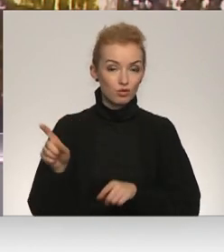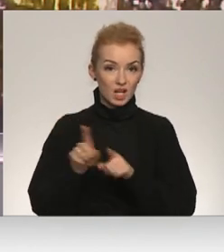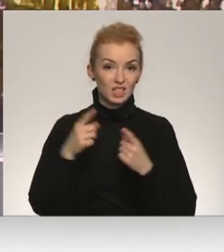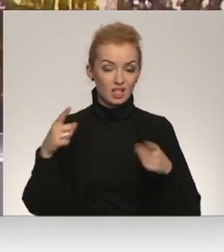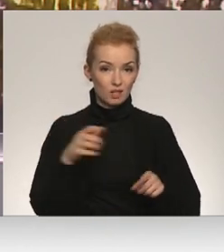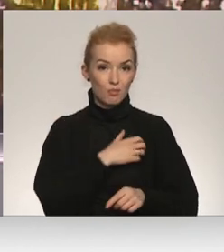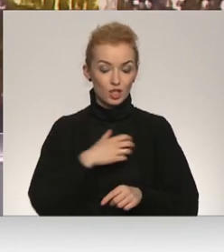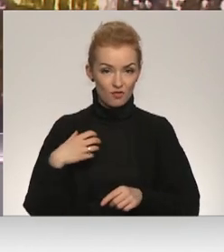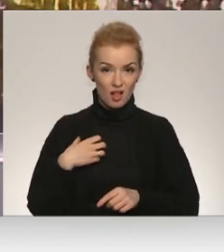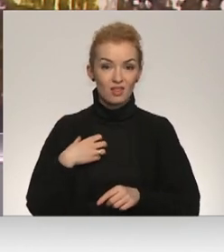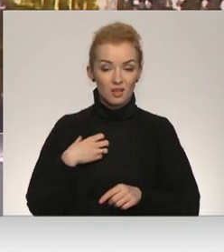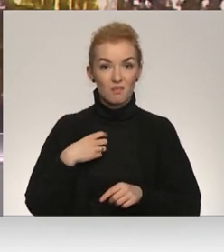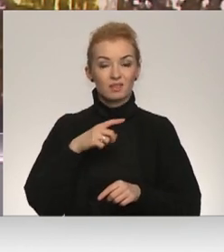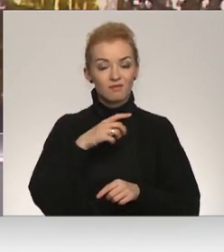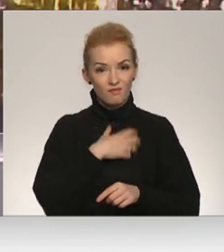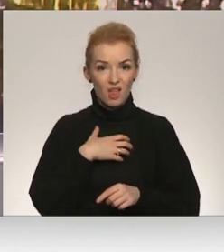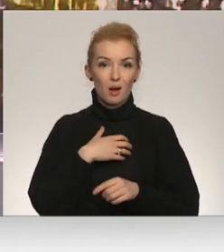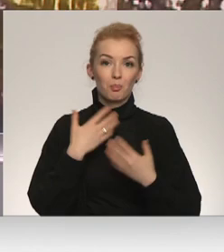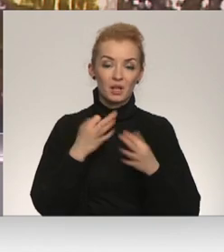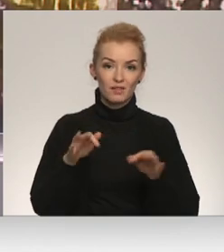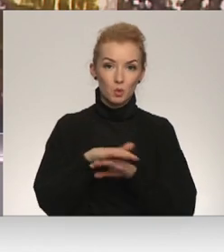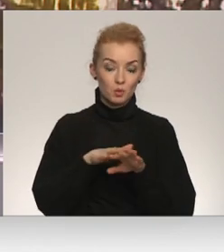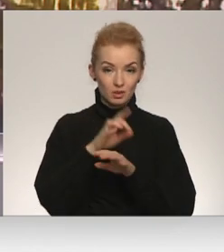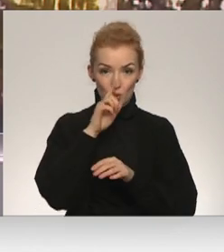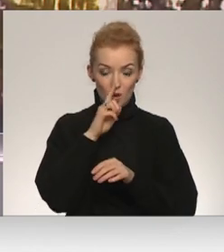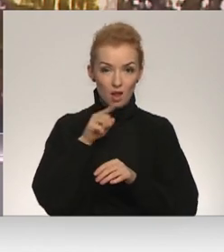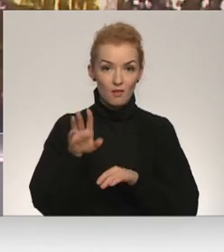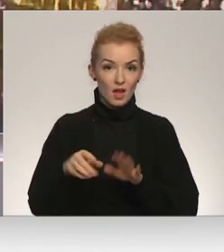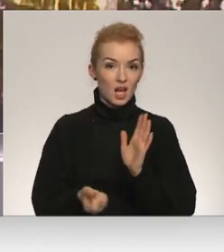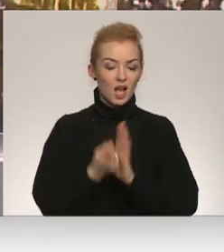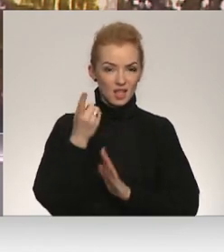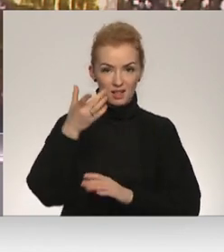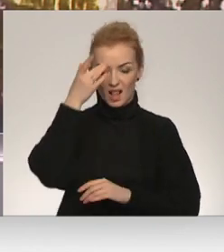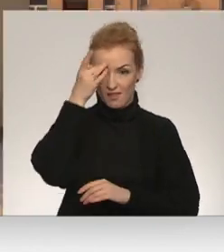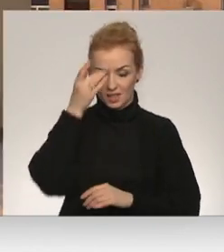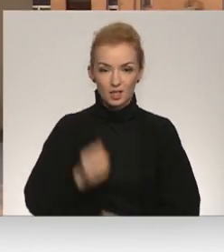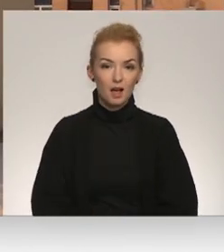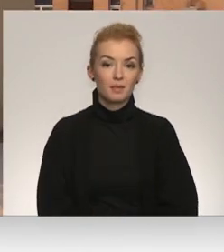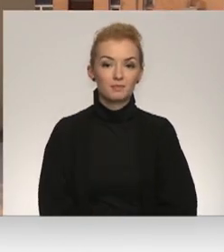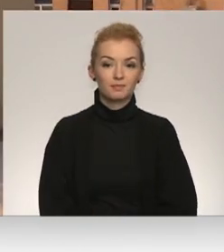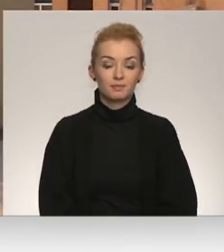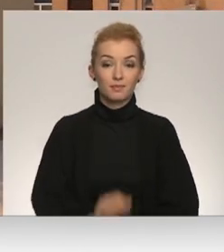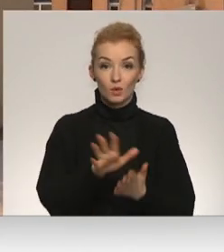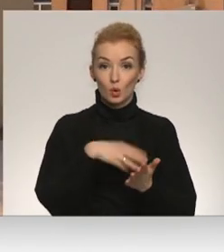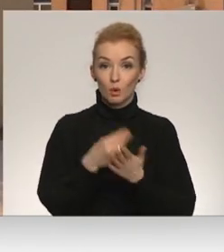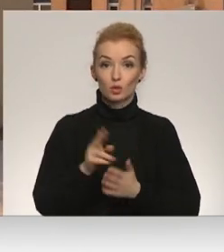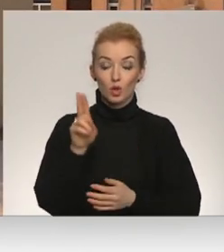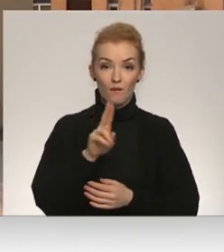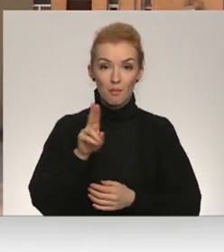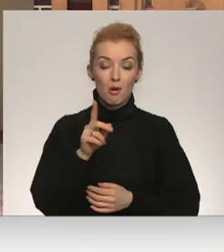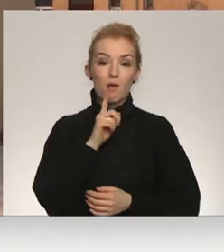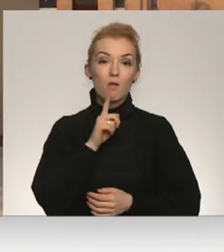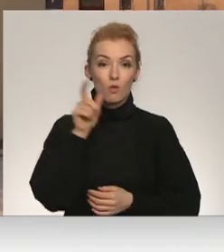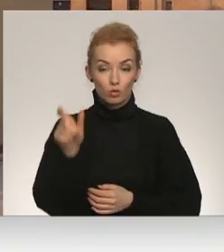tik nepieciešama lieta, kā pieejamas labierīcības, vietvarai var radīt galvassāpes. Kopš novembra alūksniešiem